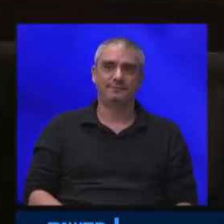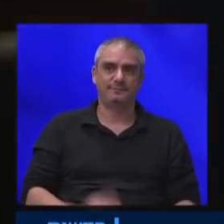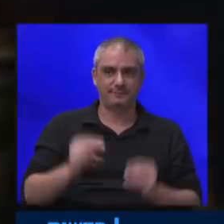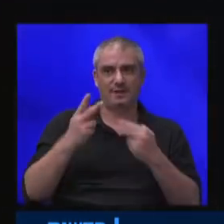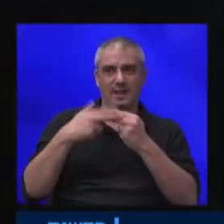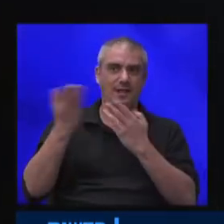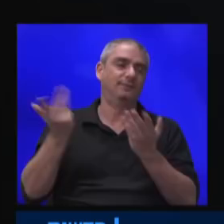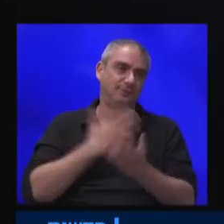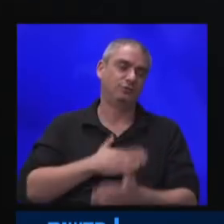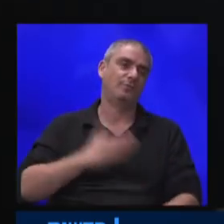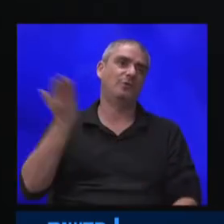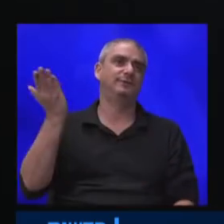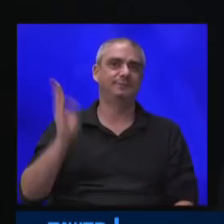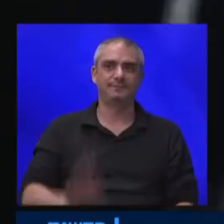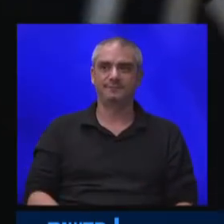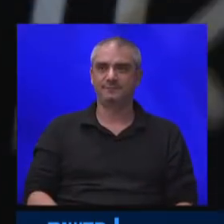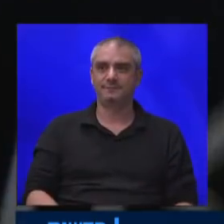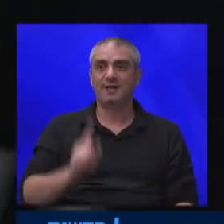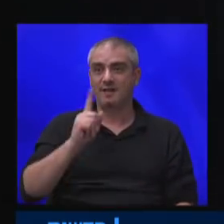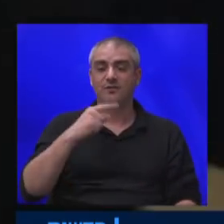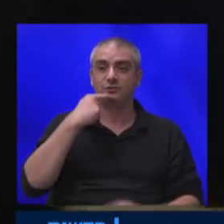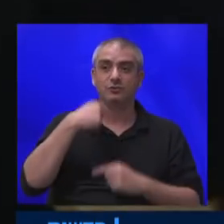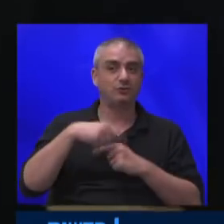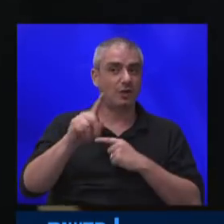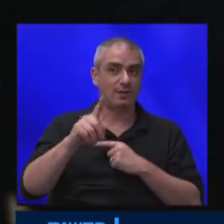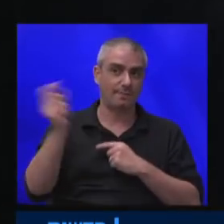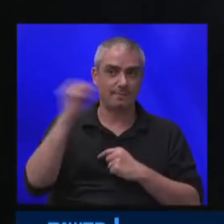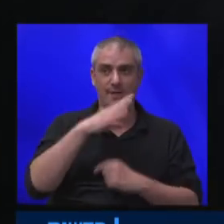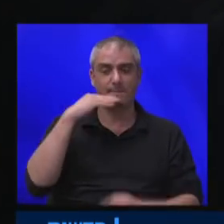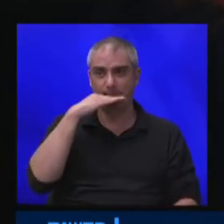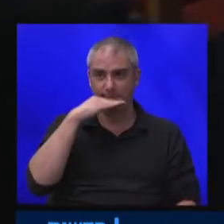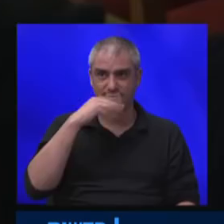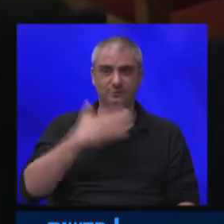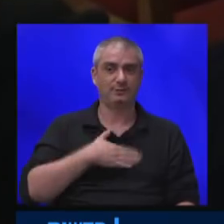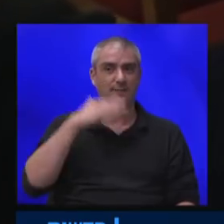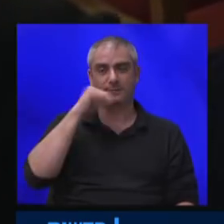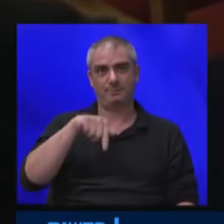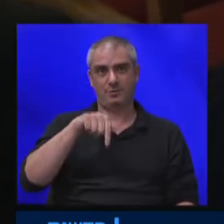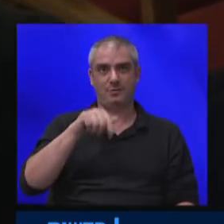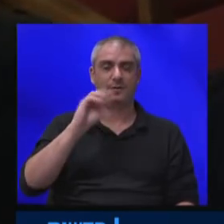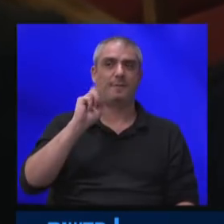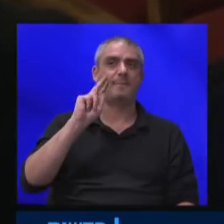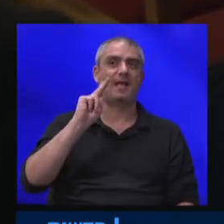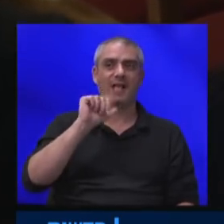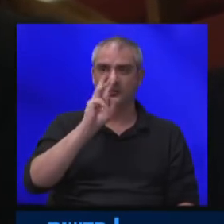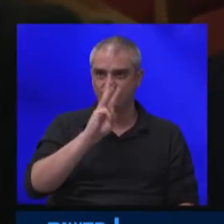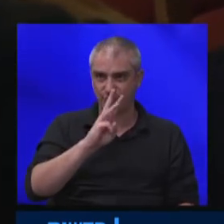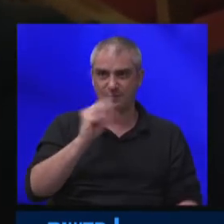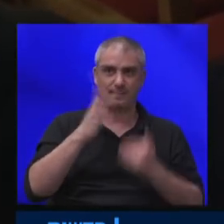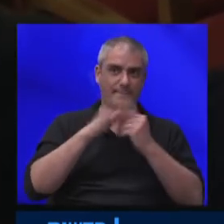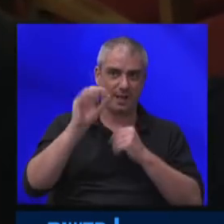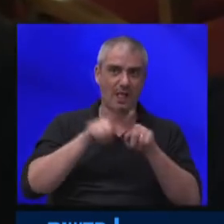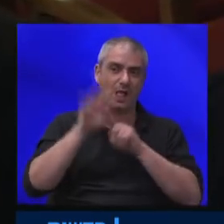שהם רוצים. אבל כל שנה היא באה לפסח, היא עושה פסח איתנו במרקש, עם בעלה, עם אח שלה,